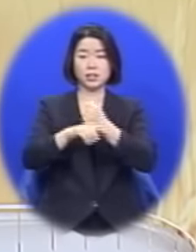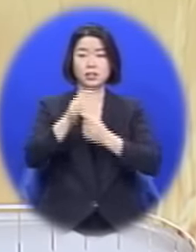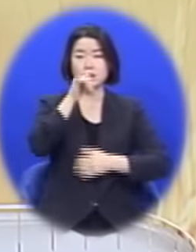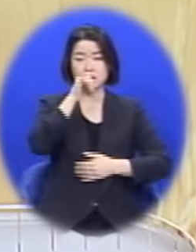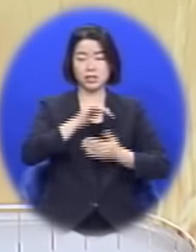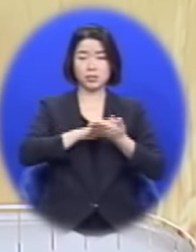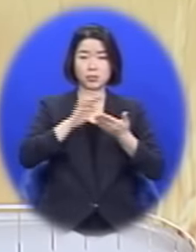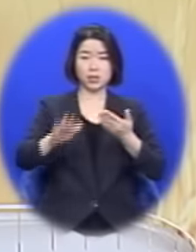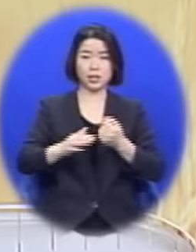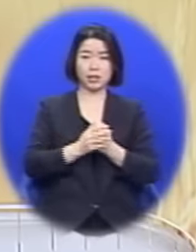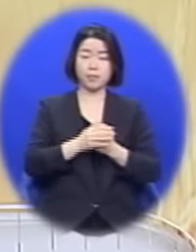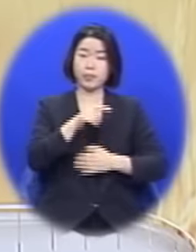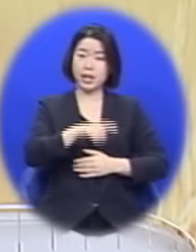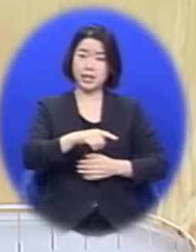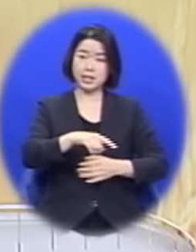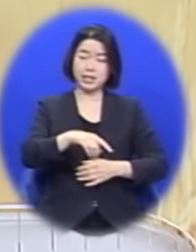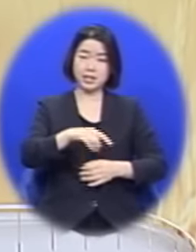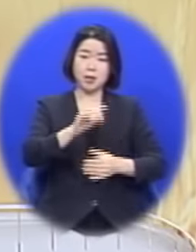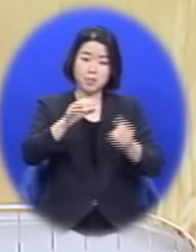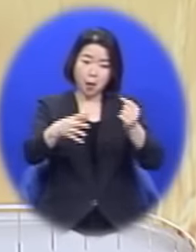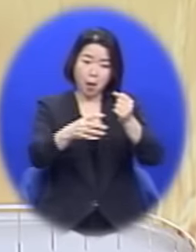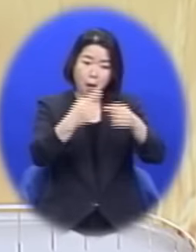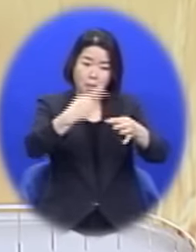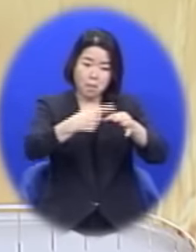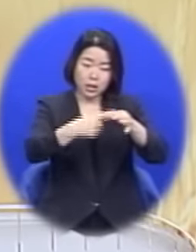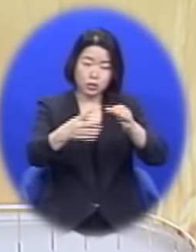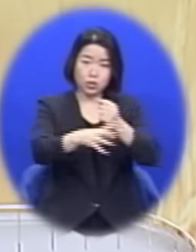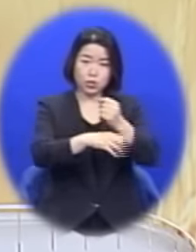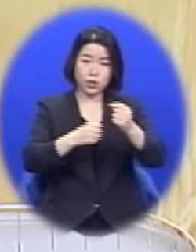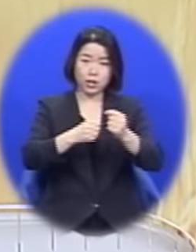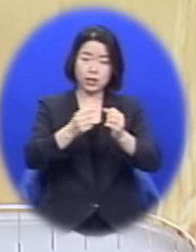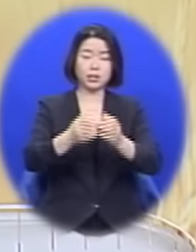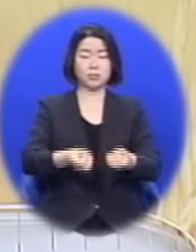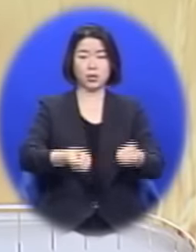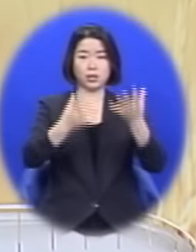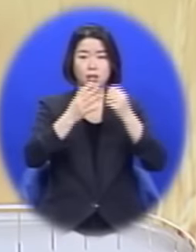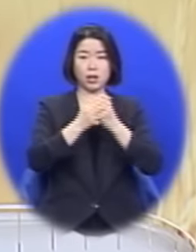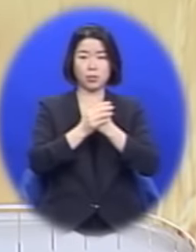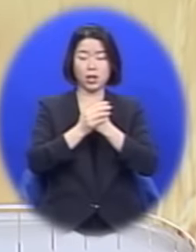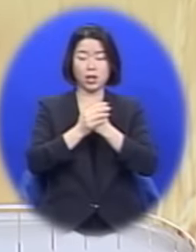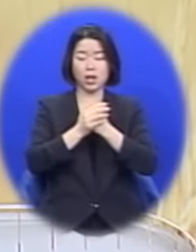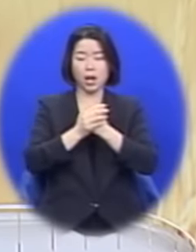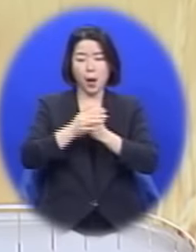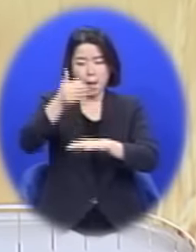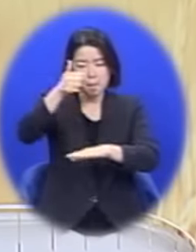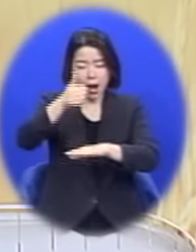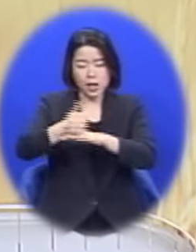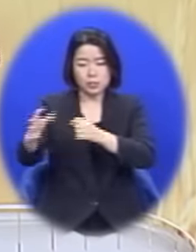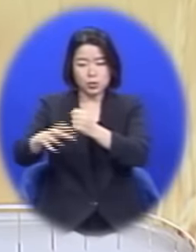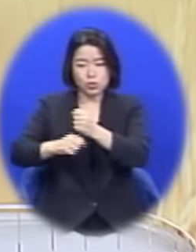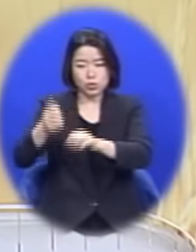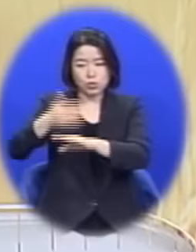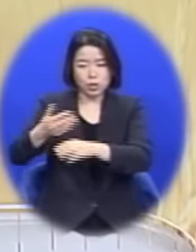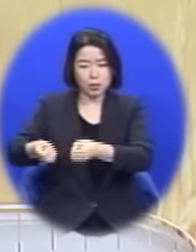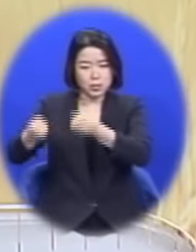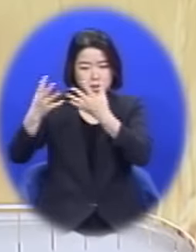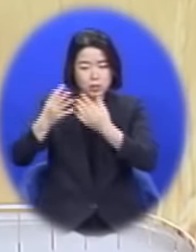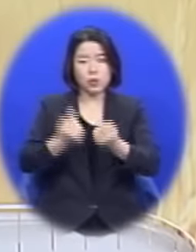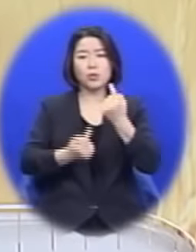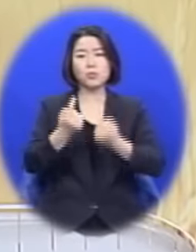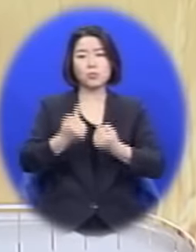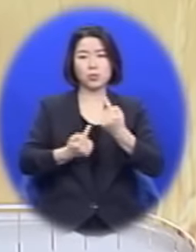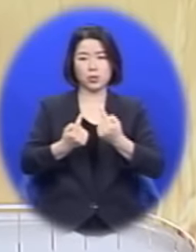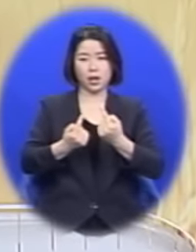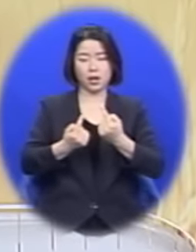이 맥주 감사주일은 추수 감사절에 못지않게 중요한 감사절입니다. 추수 감사절은 큰 감사절이고